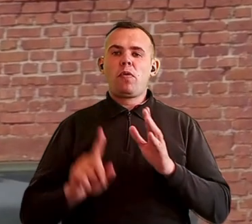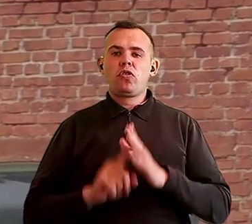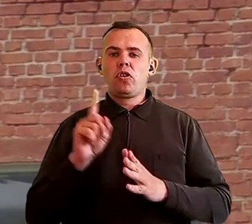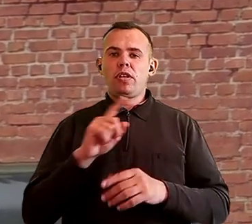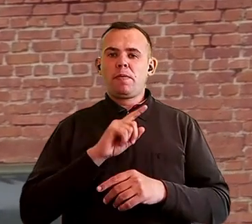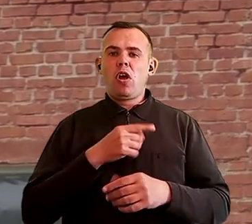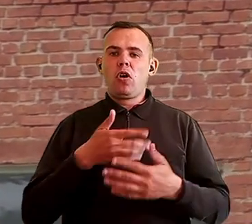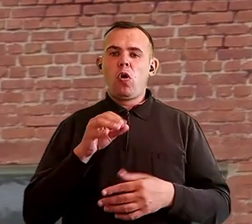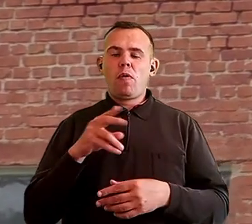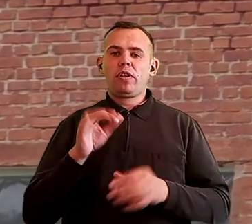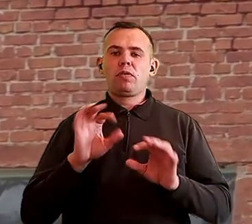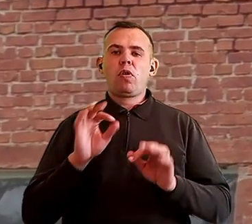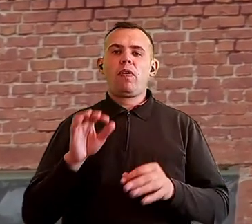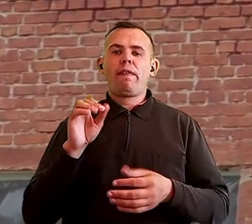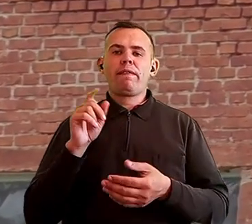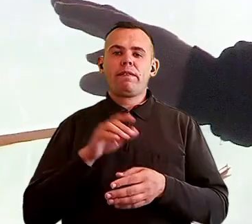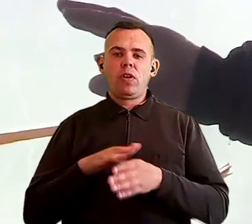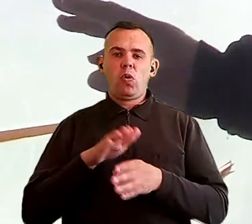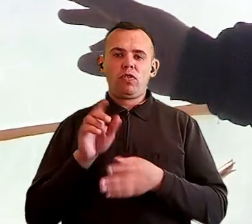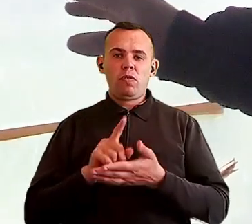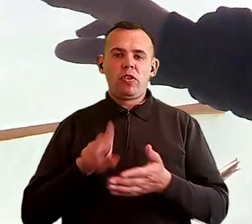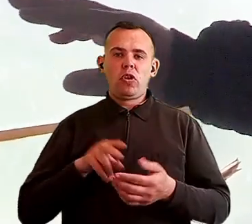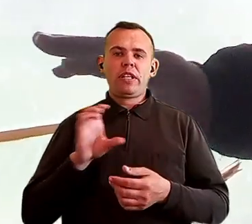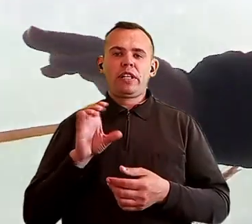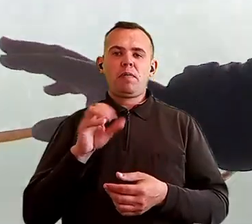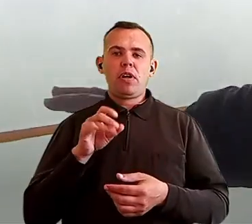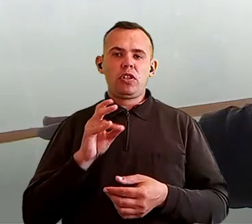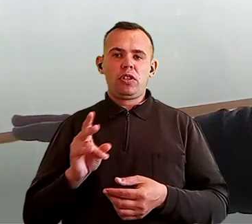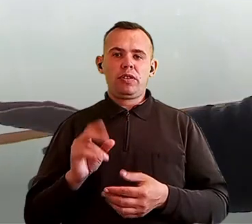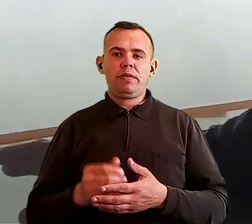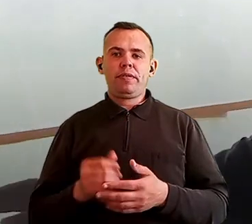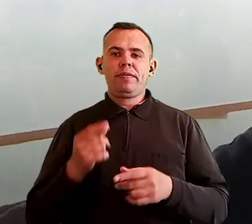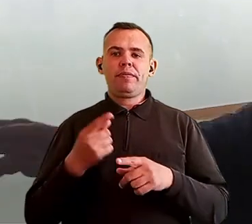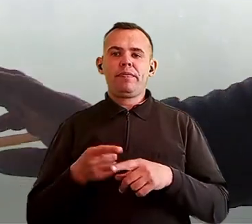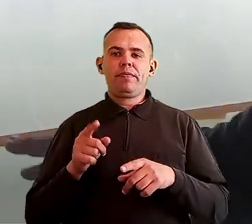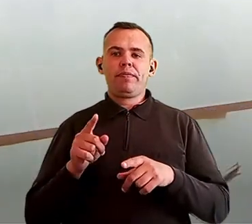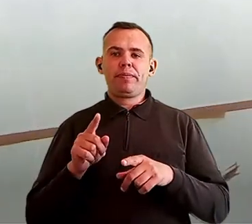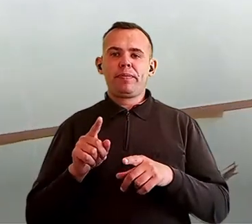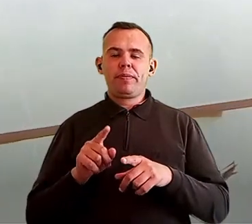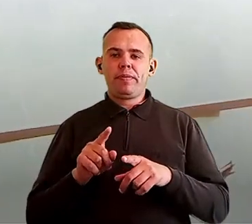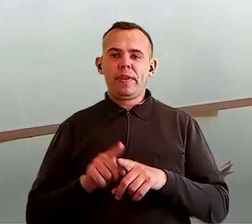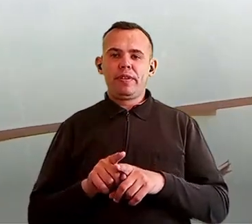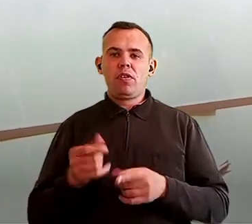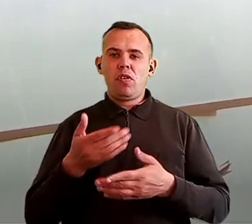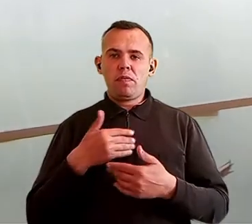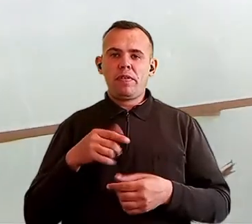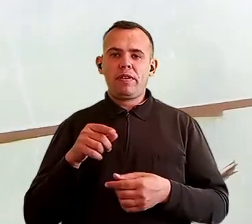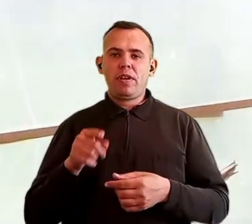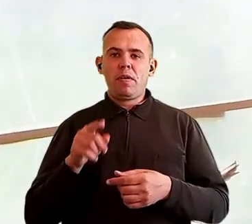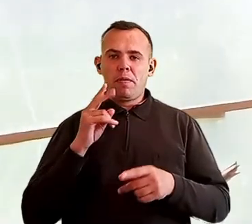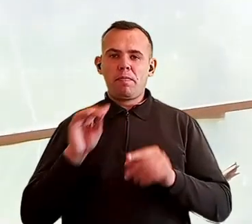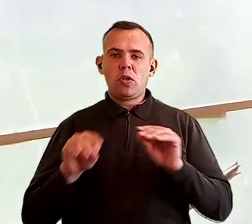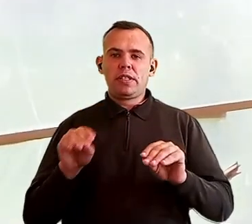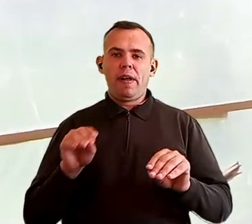розповідає виконувач обов'язків директора Сергій Малехін. Половина цих бетонних блоків лежала просто. Ми їх поставили, дещо